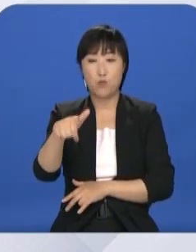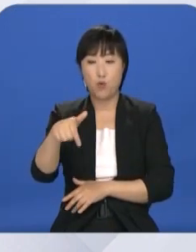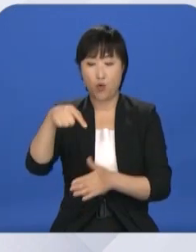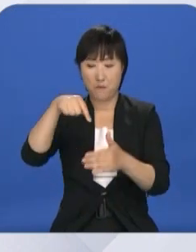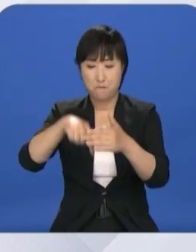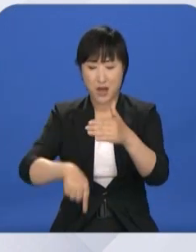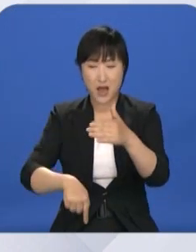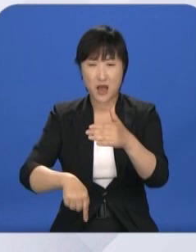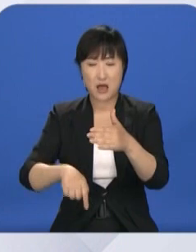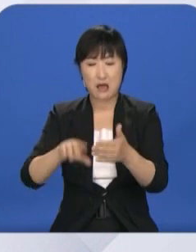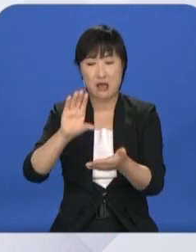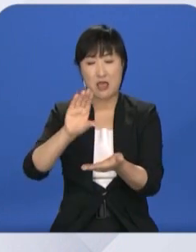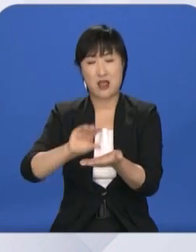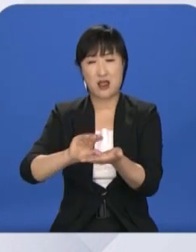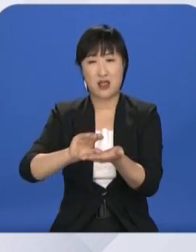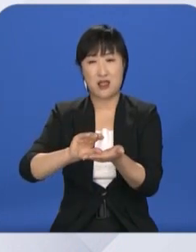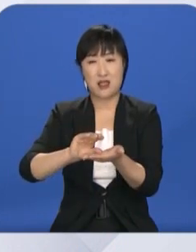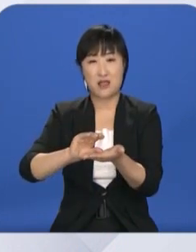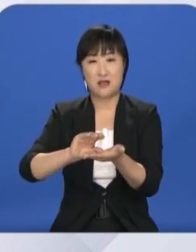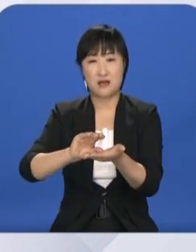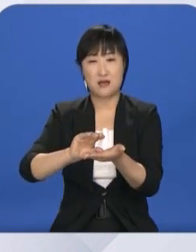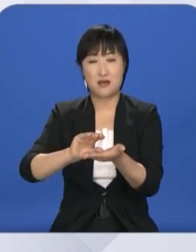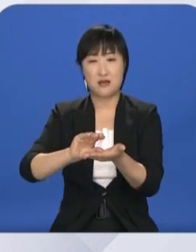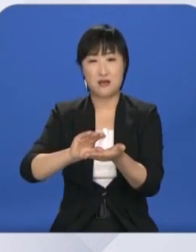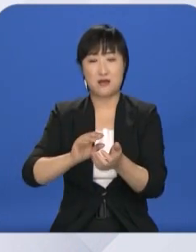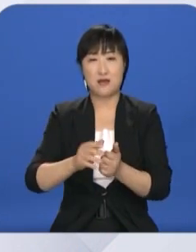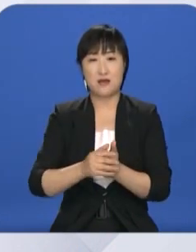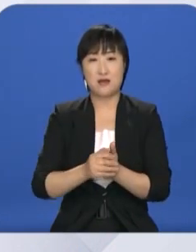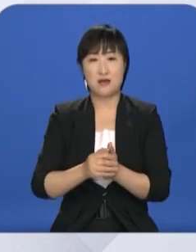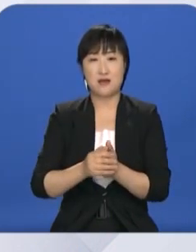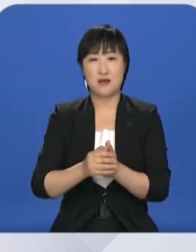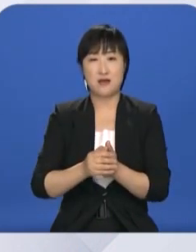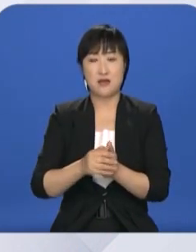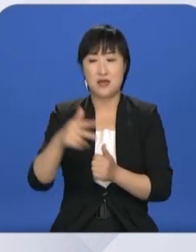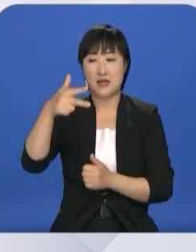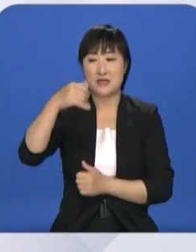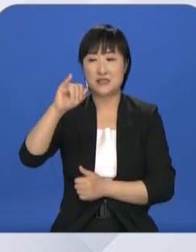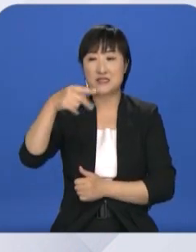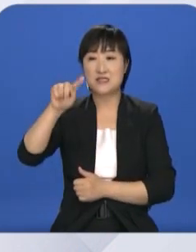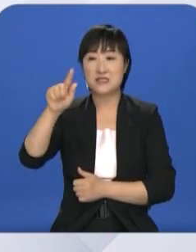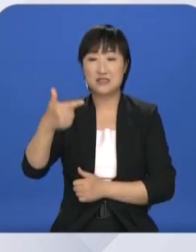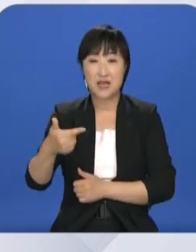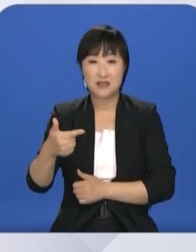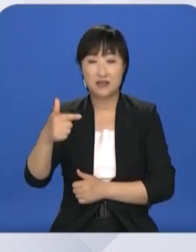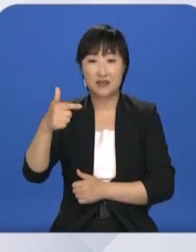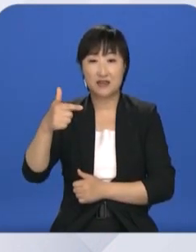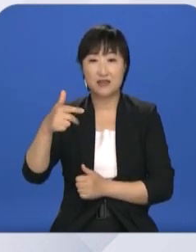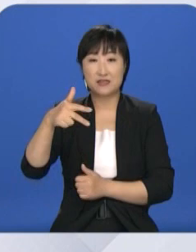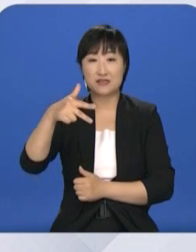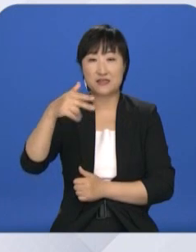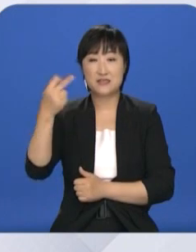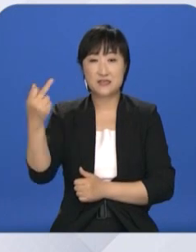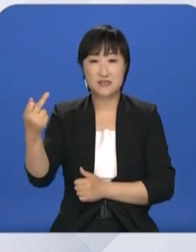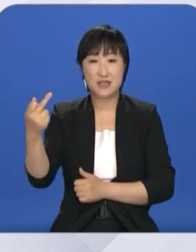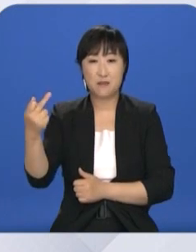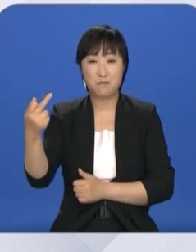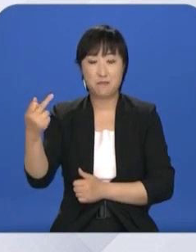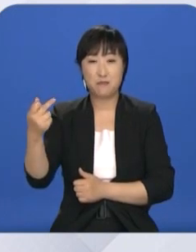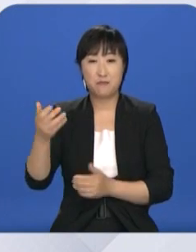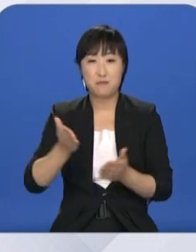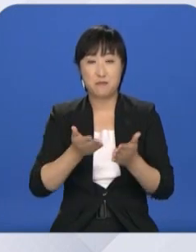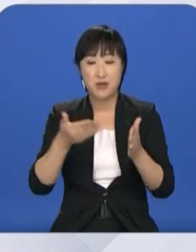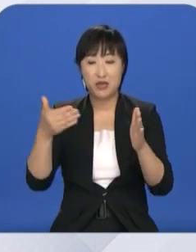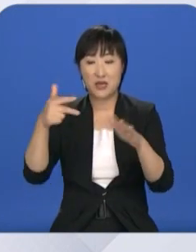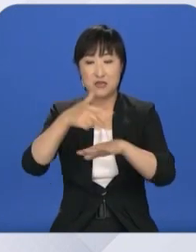낮습니다. 그래 이제 그게 제대로 되려면은 지산면 마세 쪽으로 그 진도항